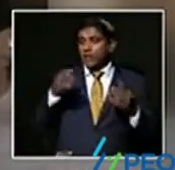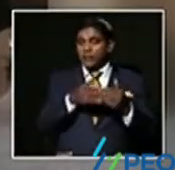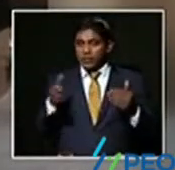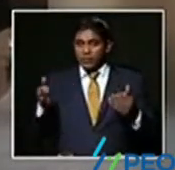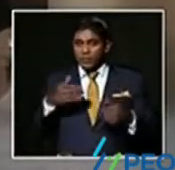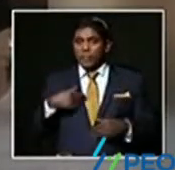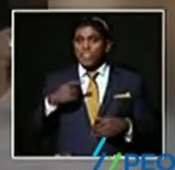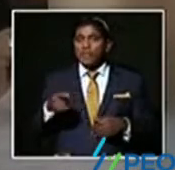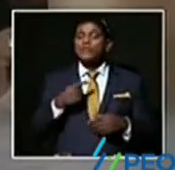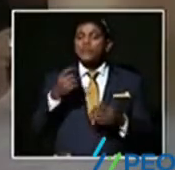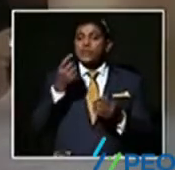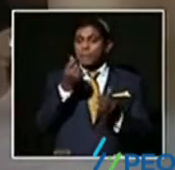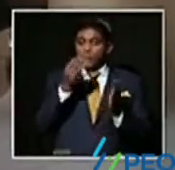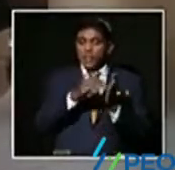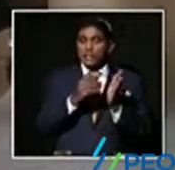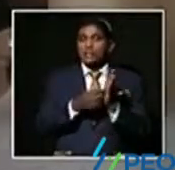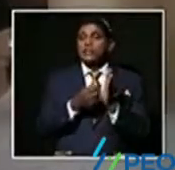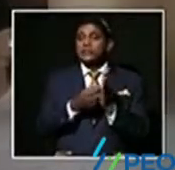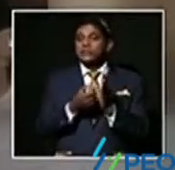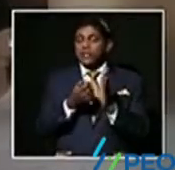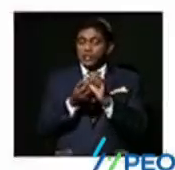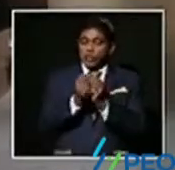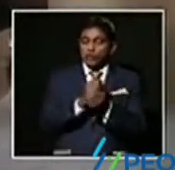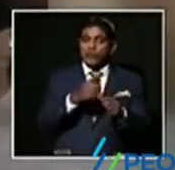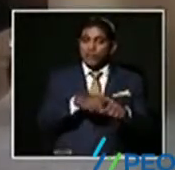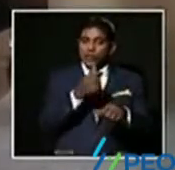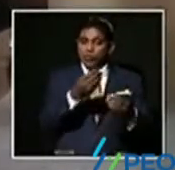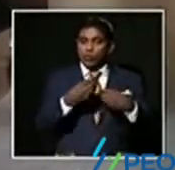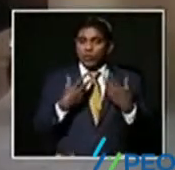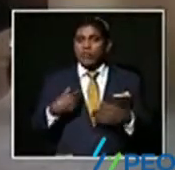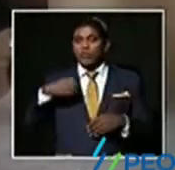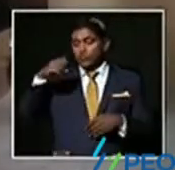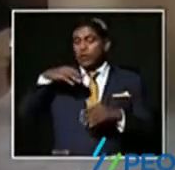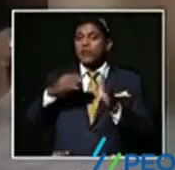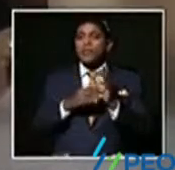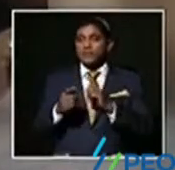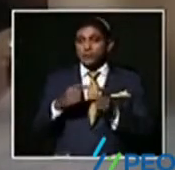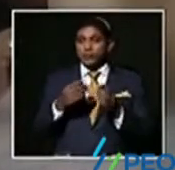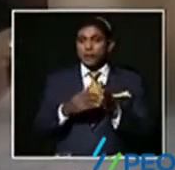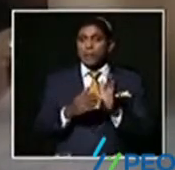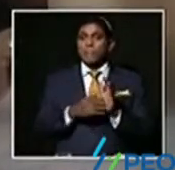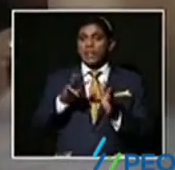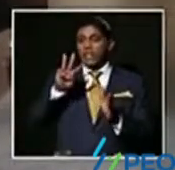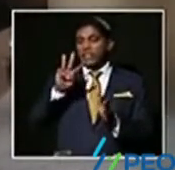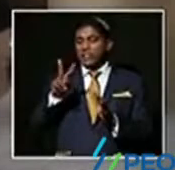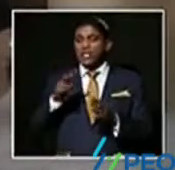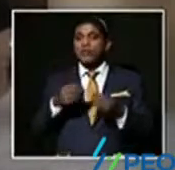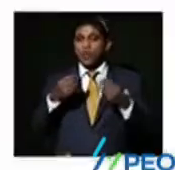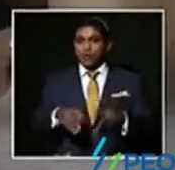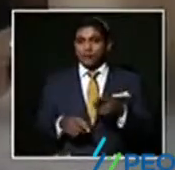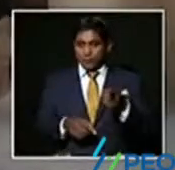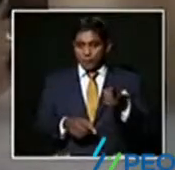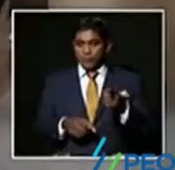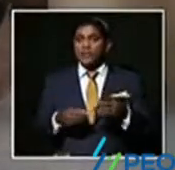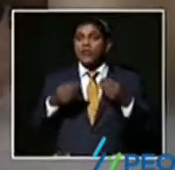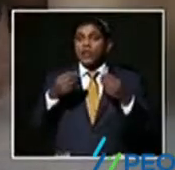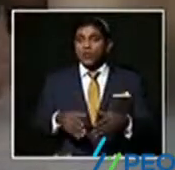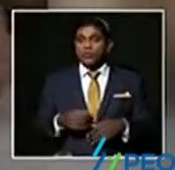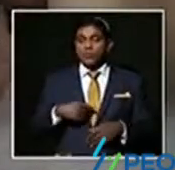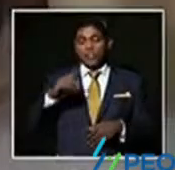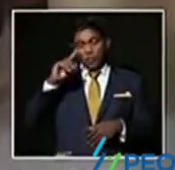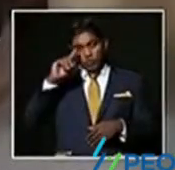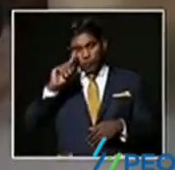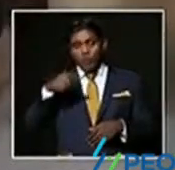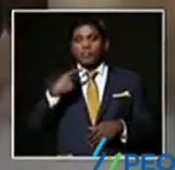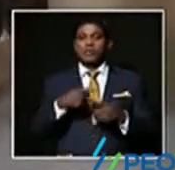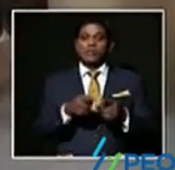ගාස්තු සංශෝධනයක් ලබා නොදීම නිසා විදුලි බල මණ්ඩලයට රුපියල් බිලියන 32ක පාඩුවක් සිදු කළා කියනවා. ඒ පාඩුව හිතාමතා සිදු කළා